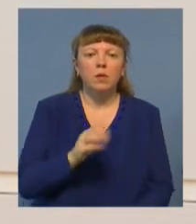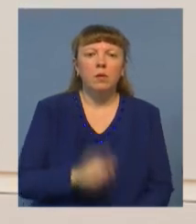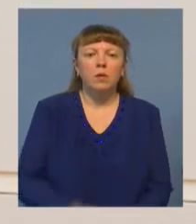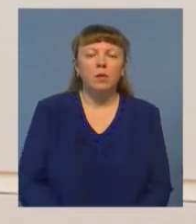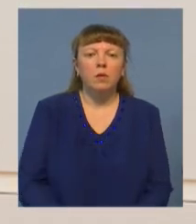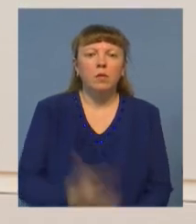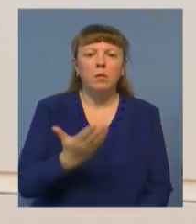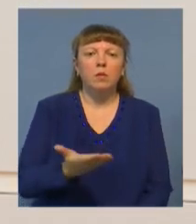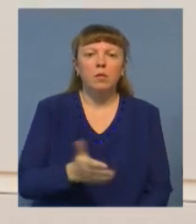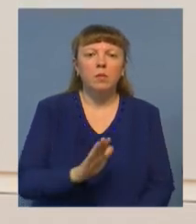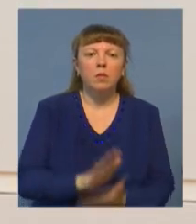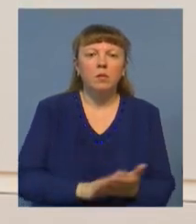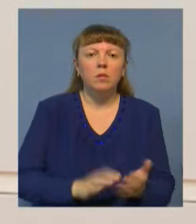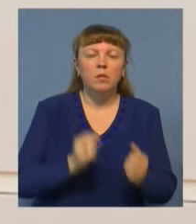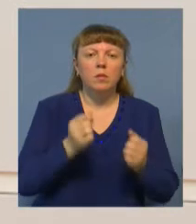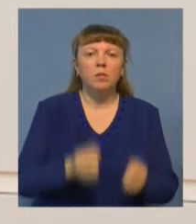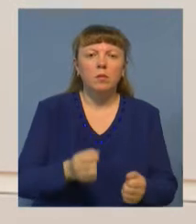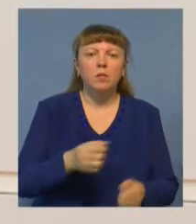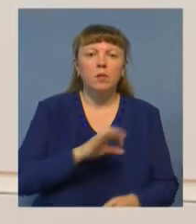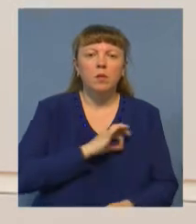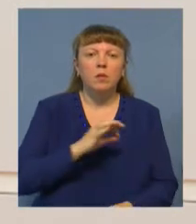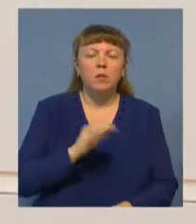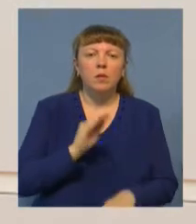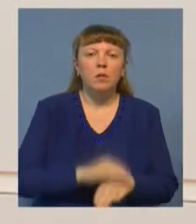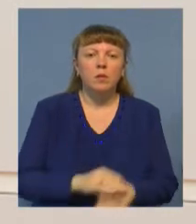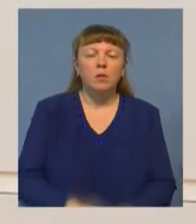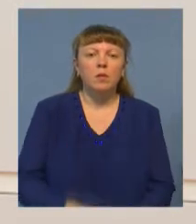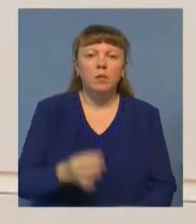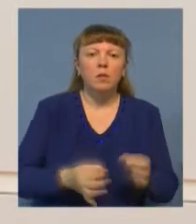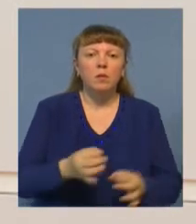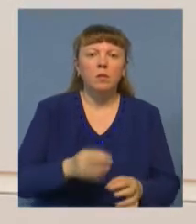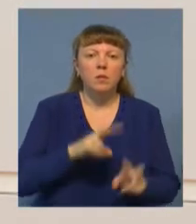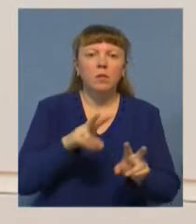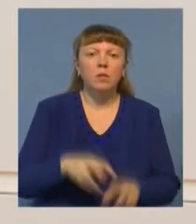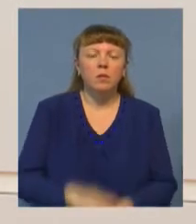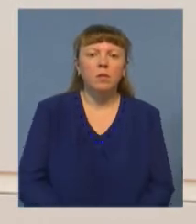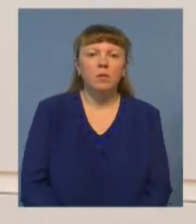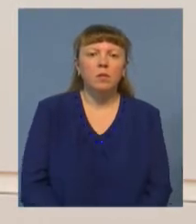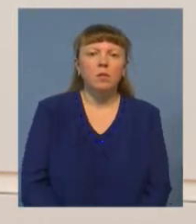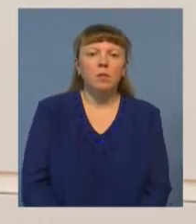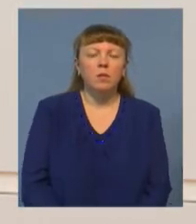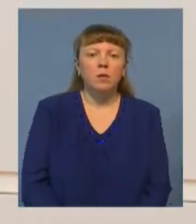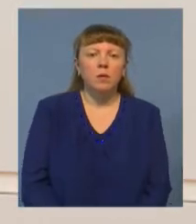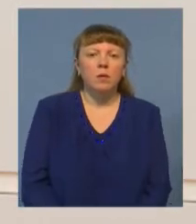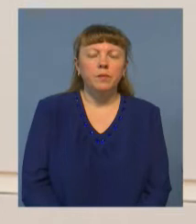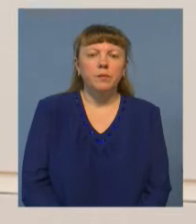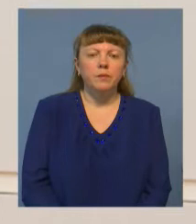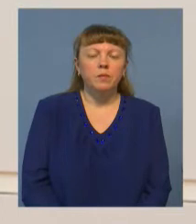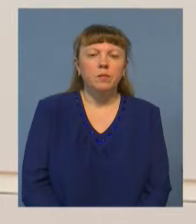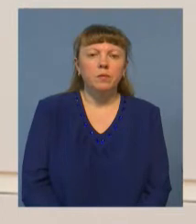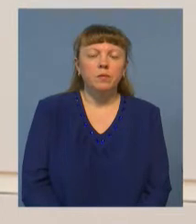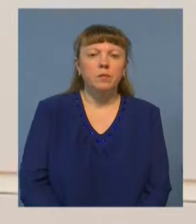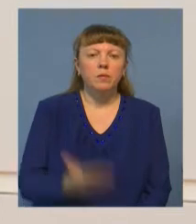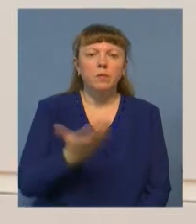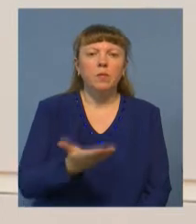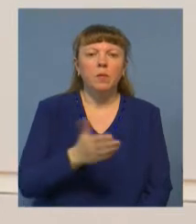При подаче заявления об установлении юридического факта суд проверяет. При подаче заявления заявители, обращаясь с